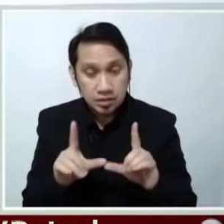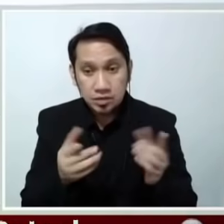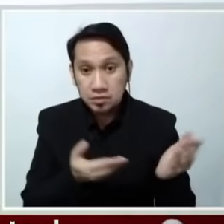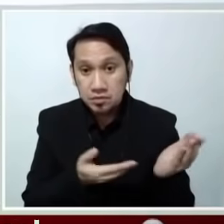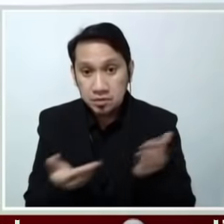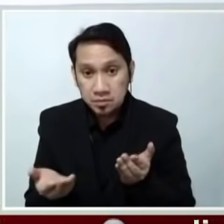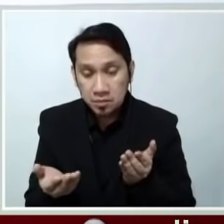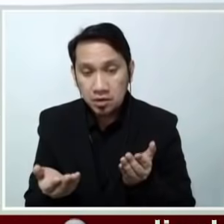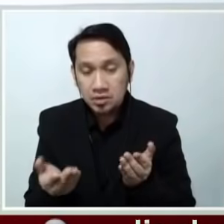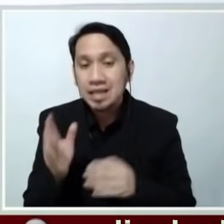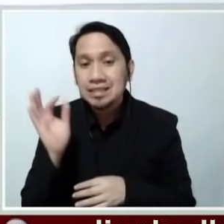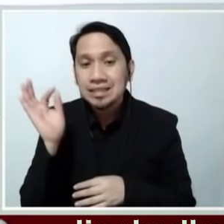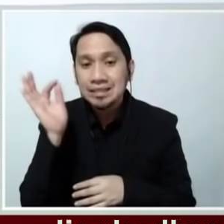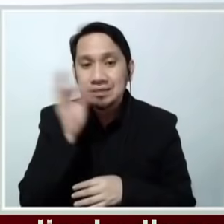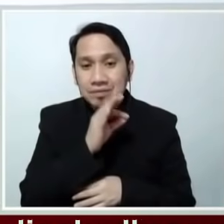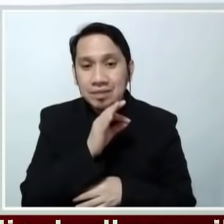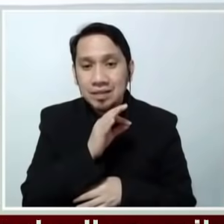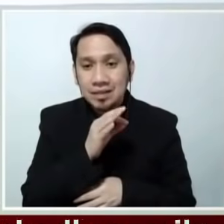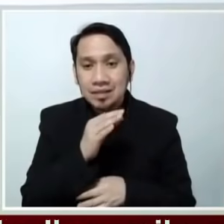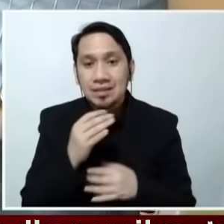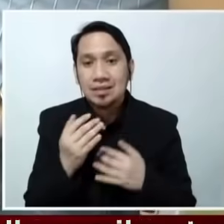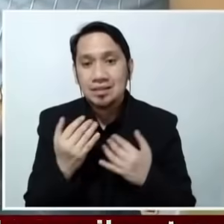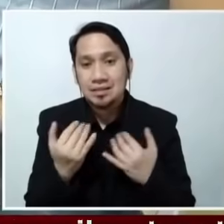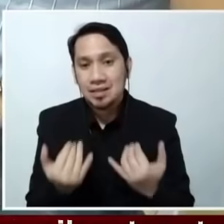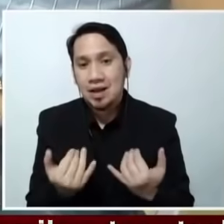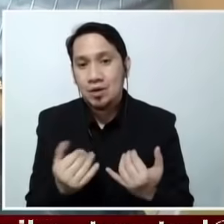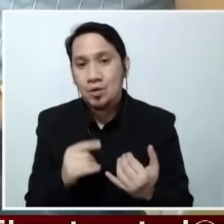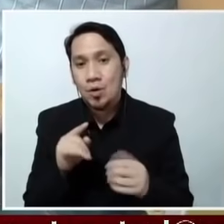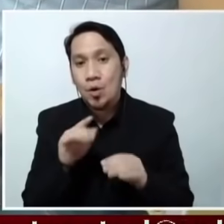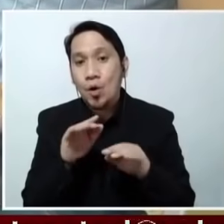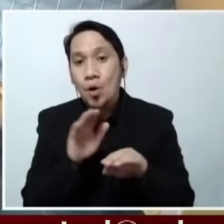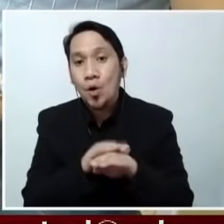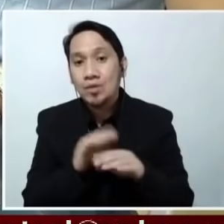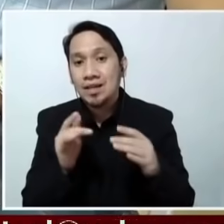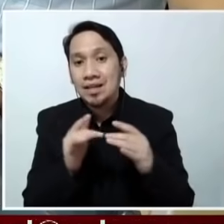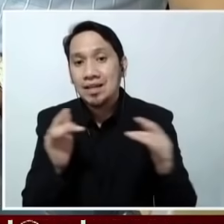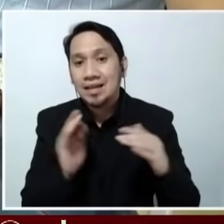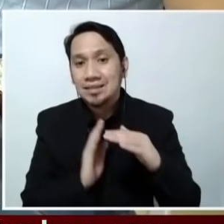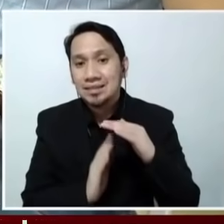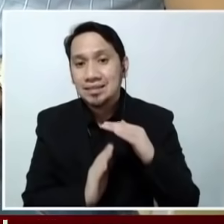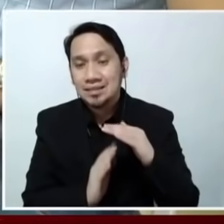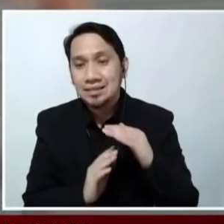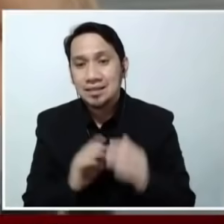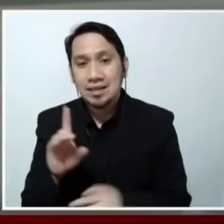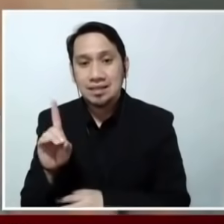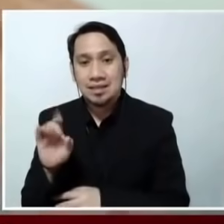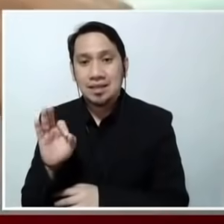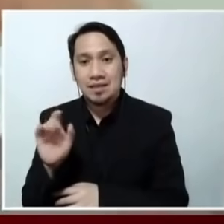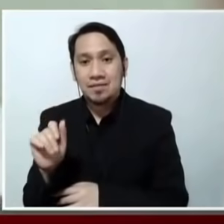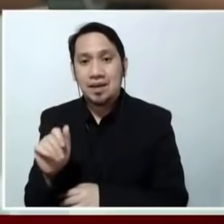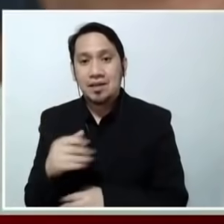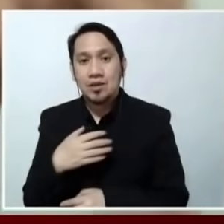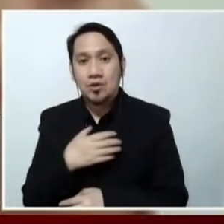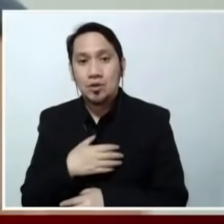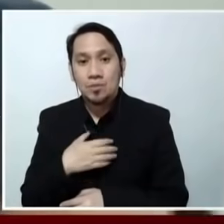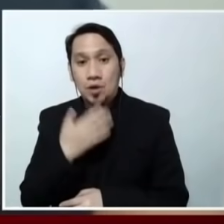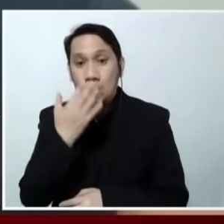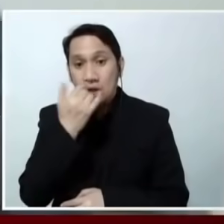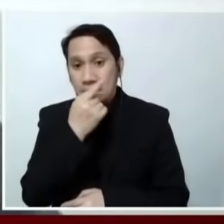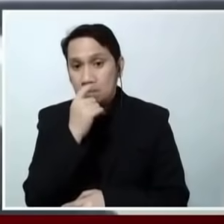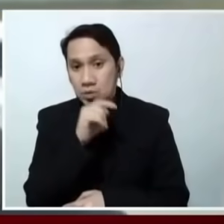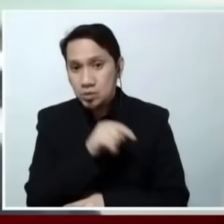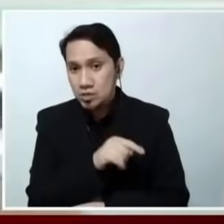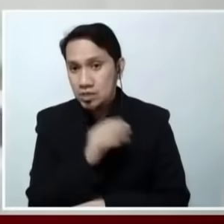fake. Ngayon parang online recto na yung nangyari. DFA mismo ang nagreklamo sa NBI dahil sa naturang modus ng pamimike